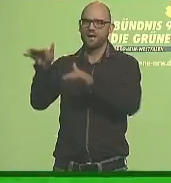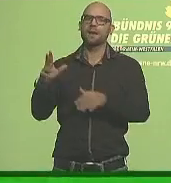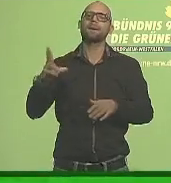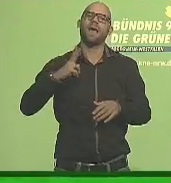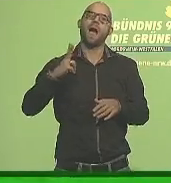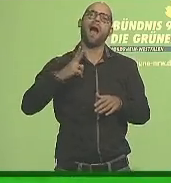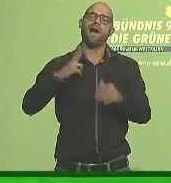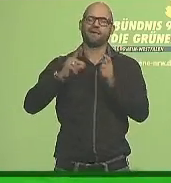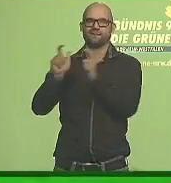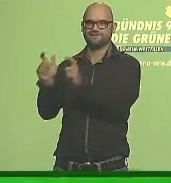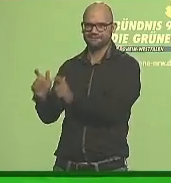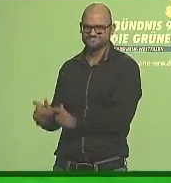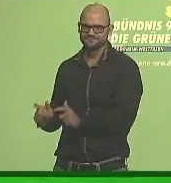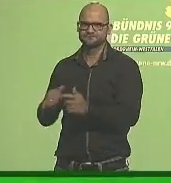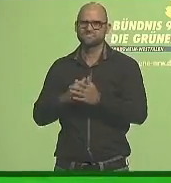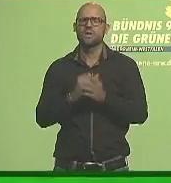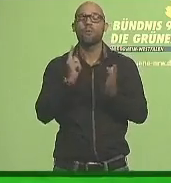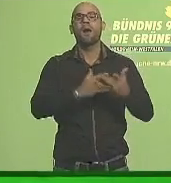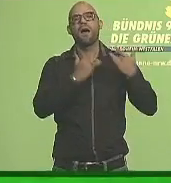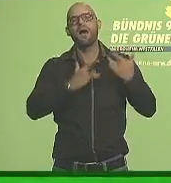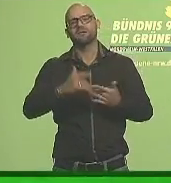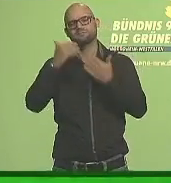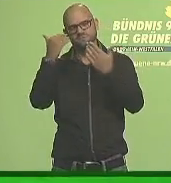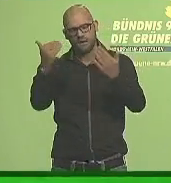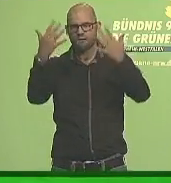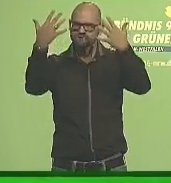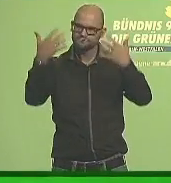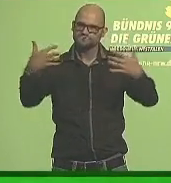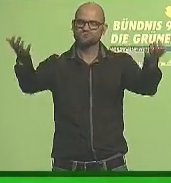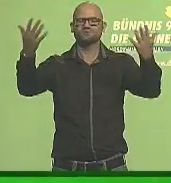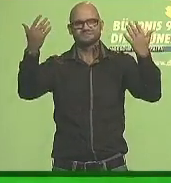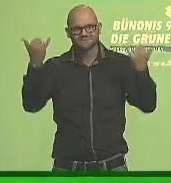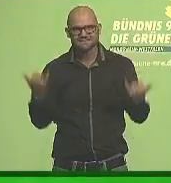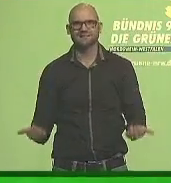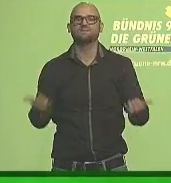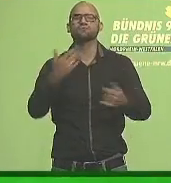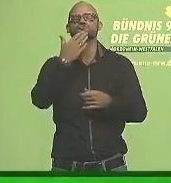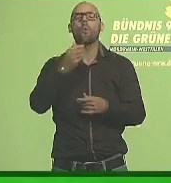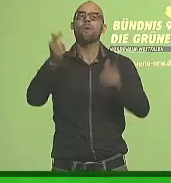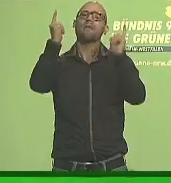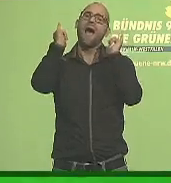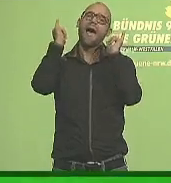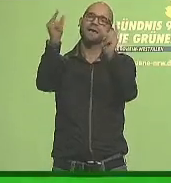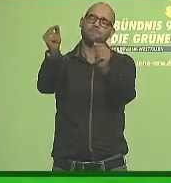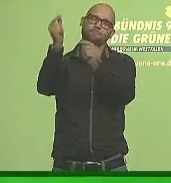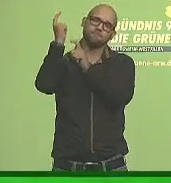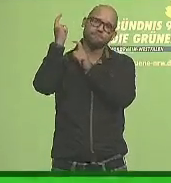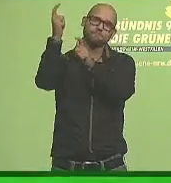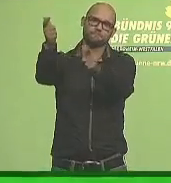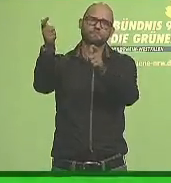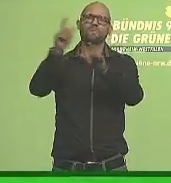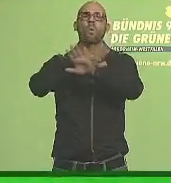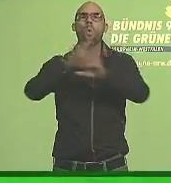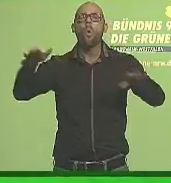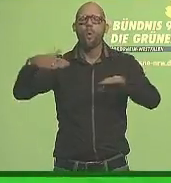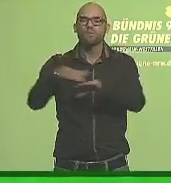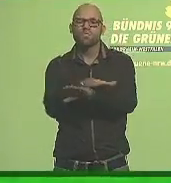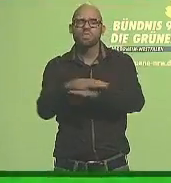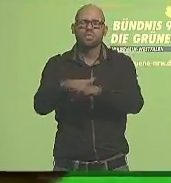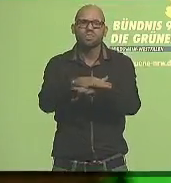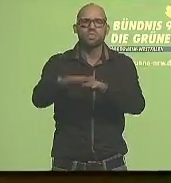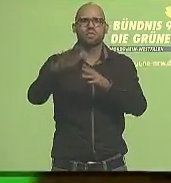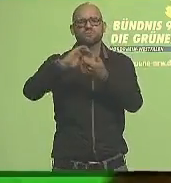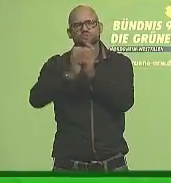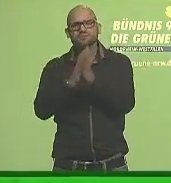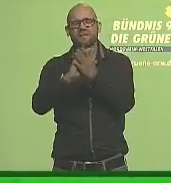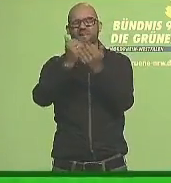ihr gleich. Herzlichen Dank. Und mir bleibt euch nur noch eine wirklich gute Heimreise ohne Schlittereien in Schnee und so